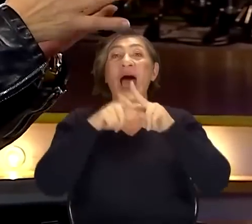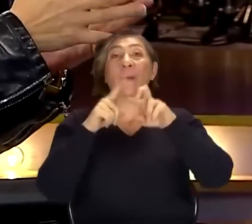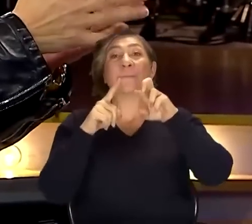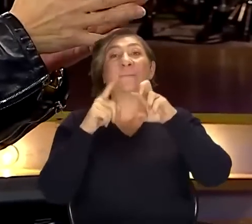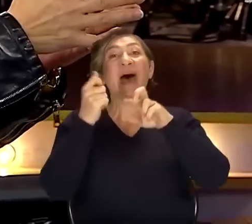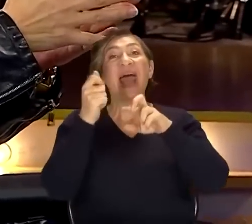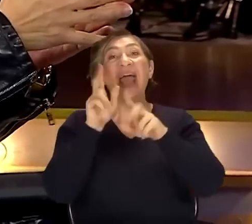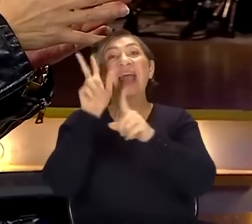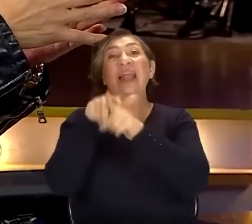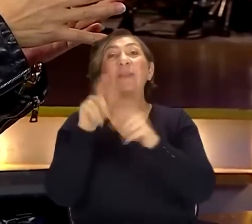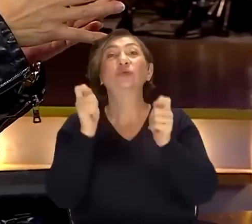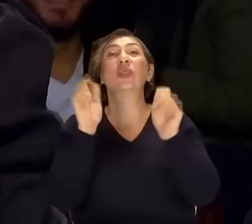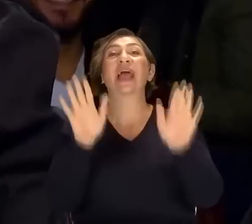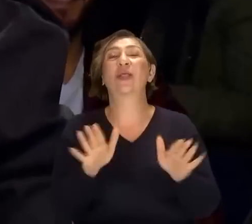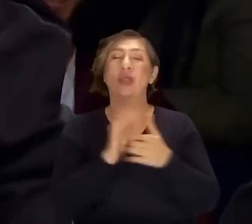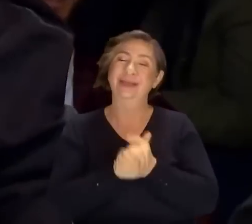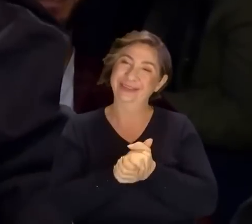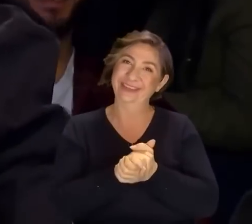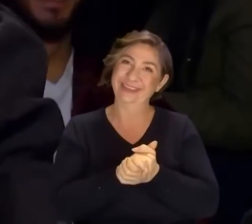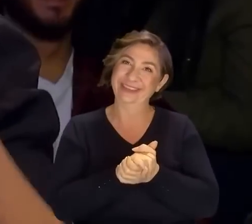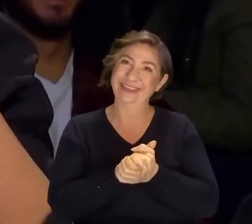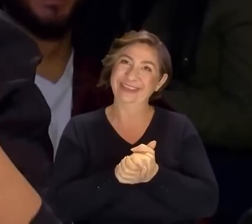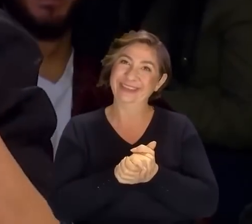Apara'ya katılmak zorunda kalıyorlar.